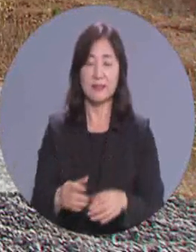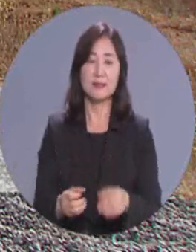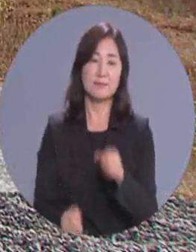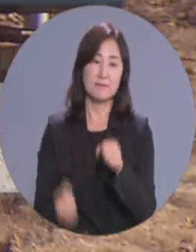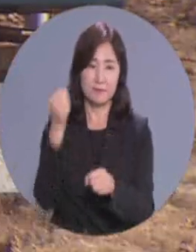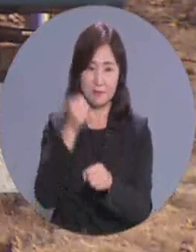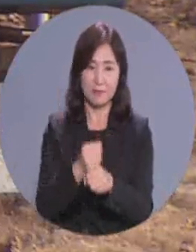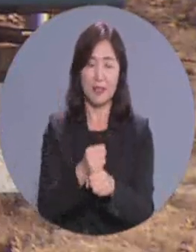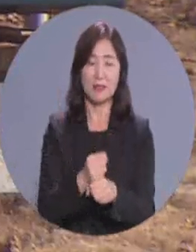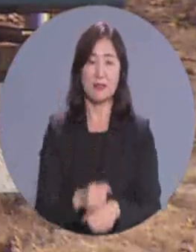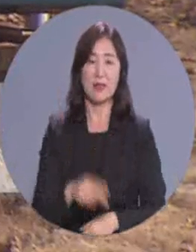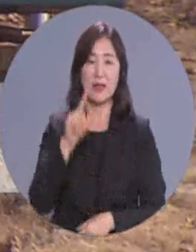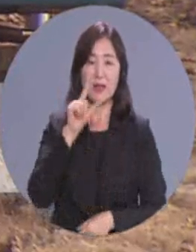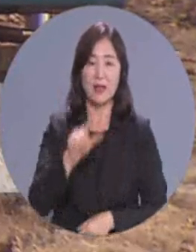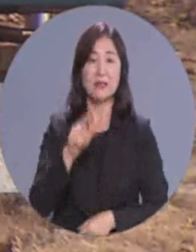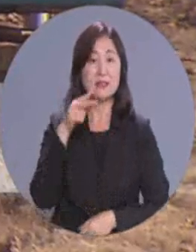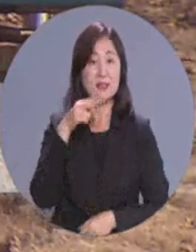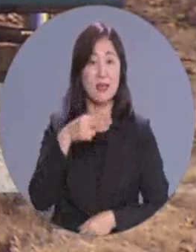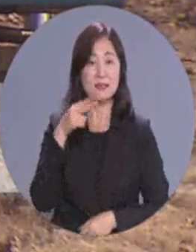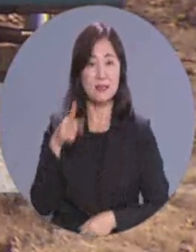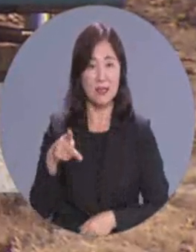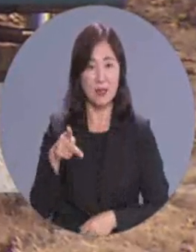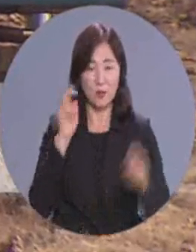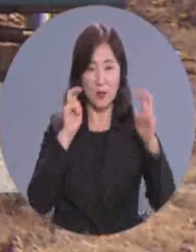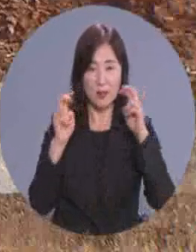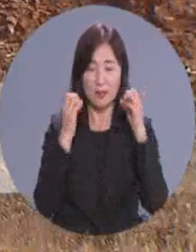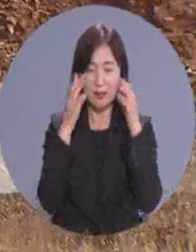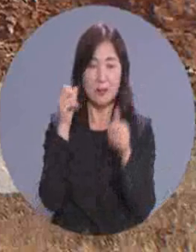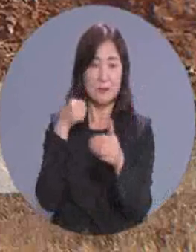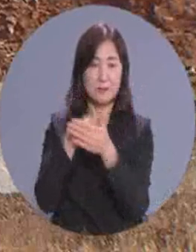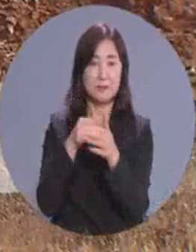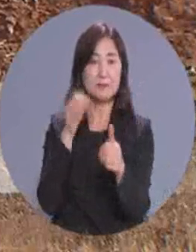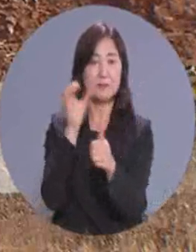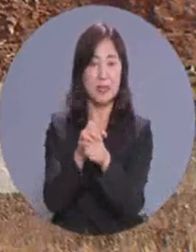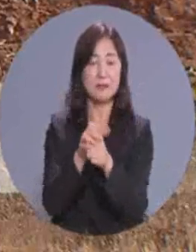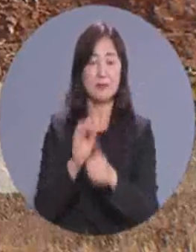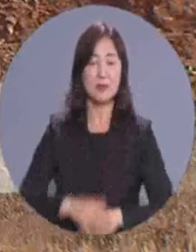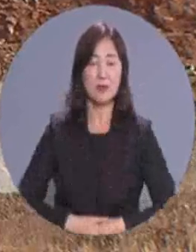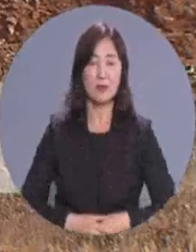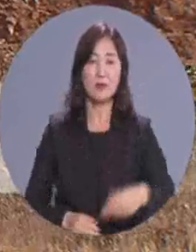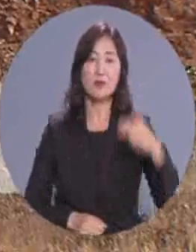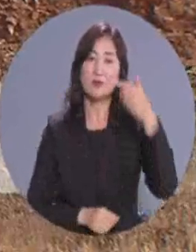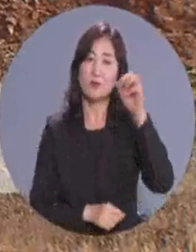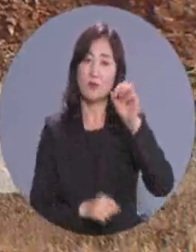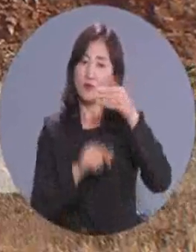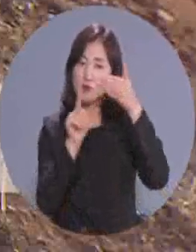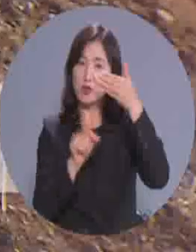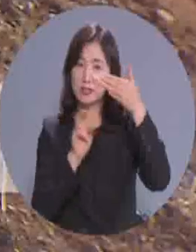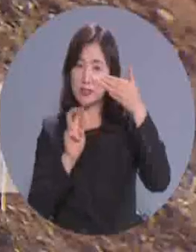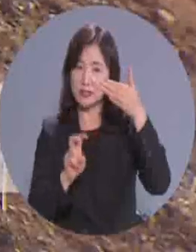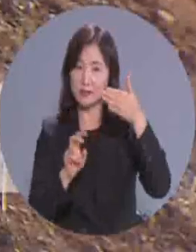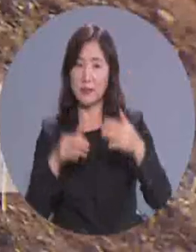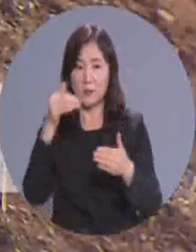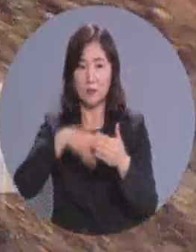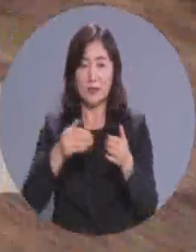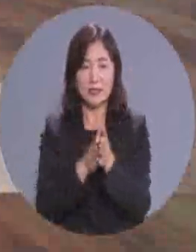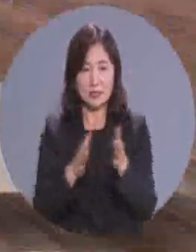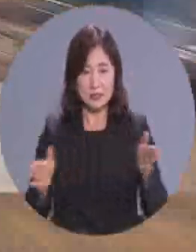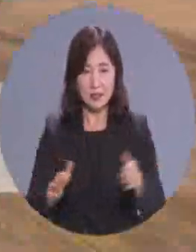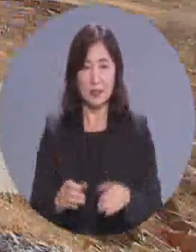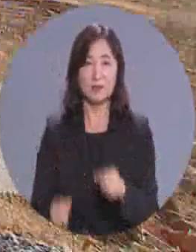hk글로벌을 새로운 사업시행자로 변경 지정했으며 오는 20일 기공식과 함께 공사를 재개할